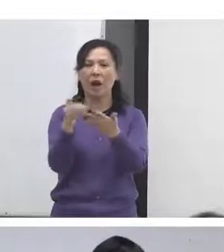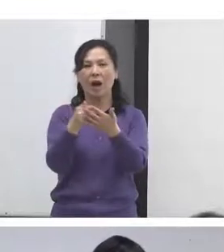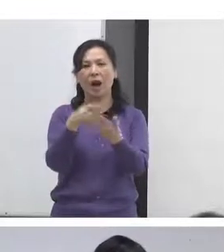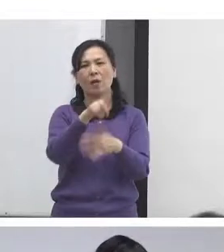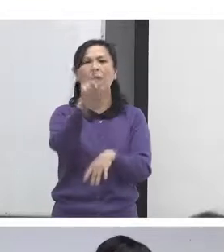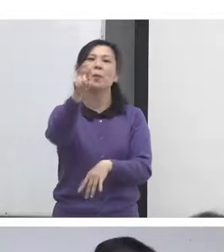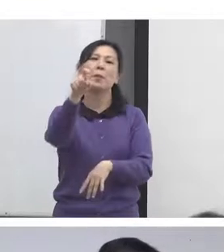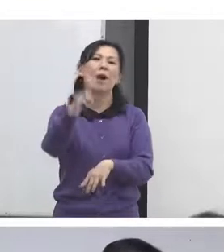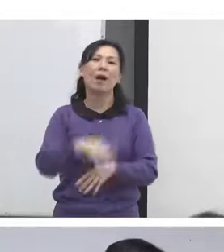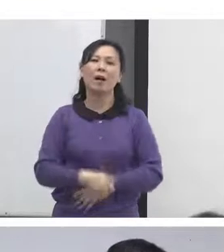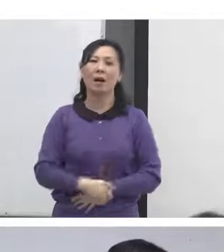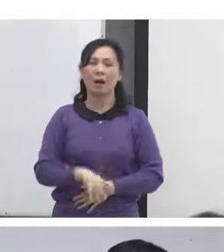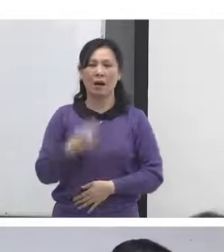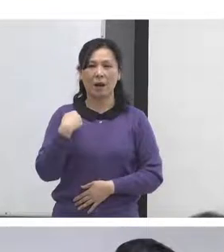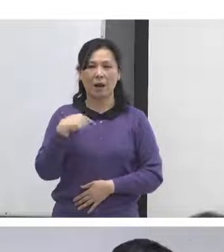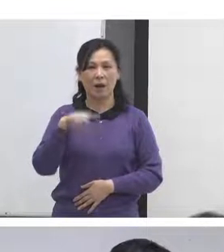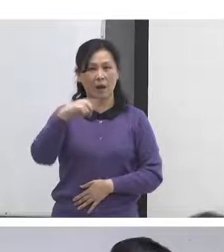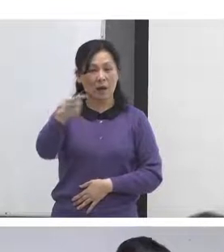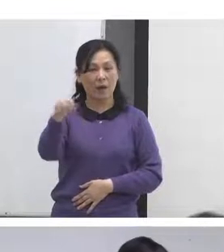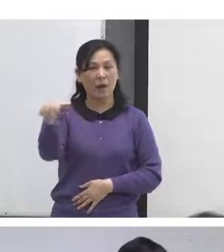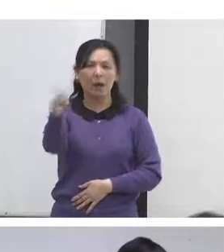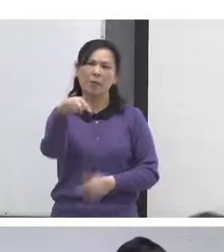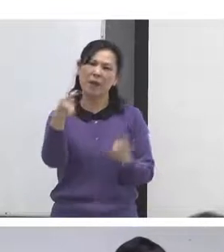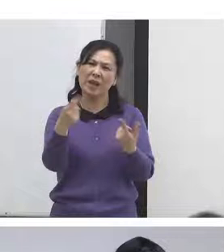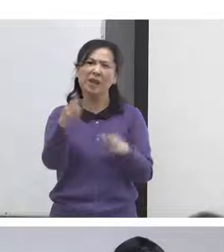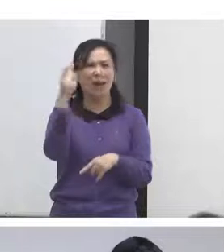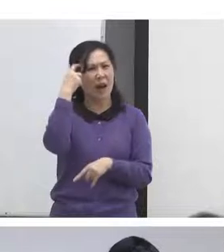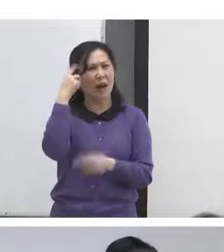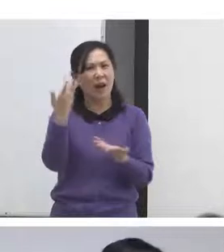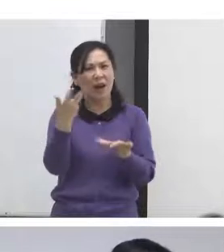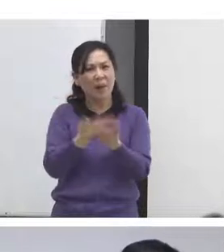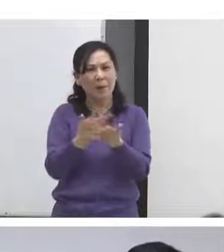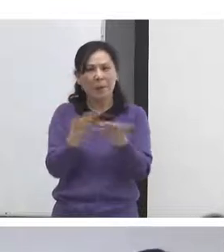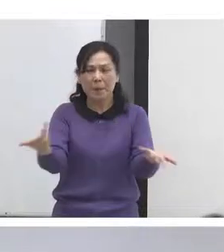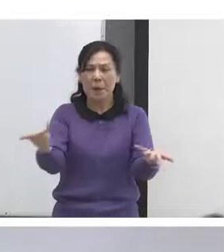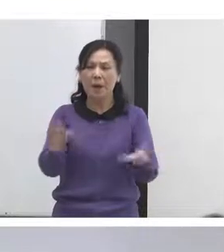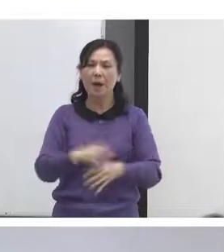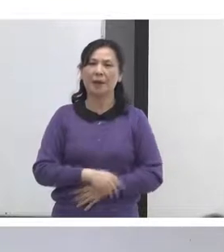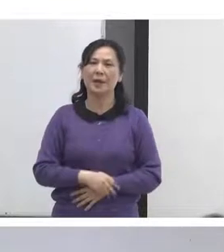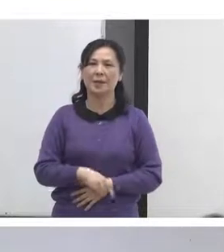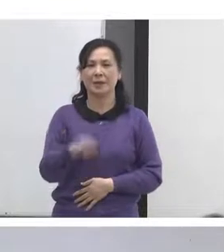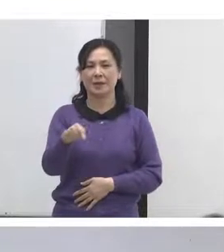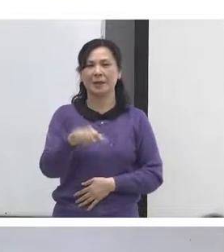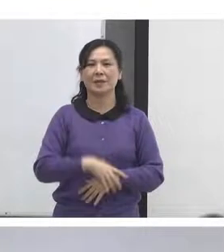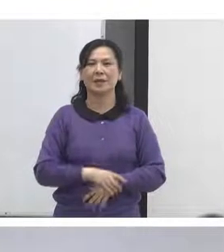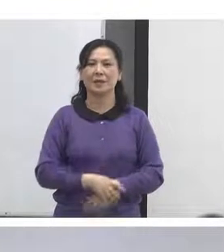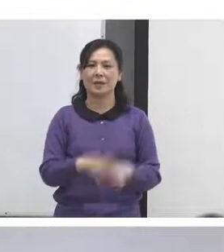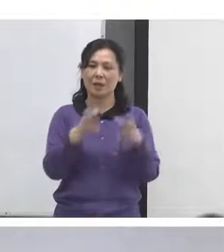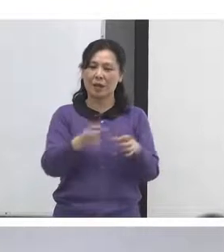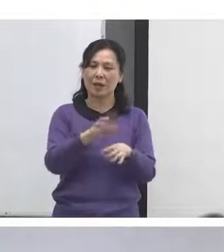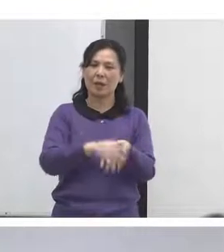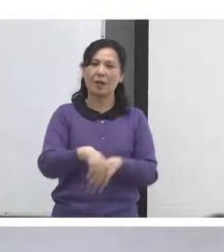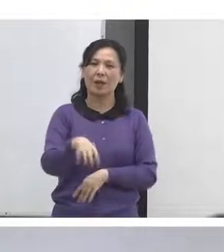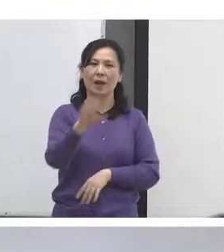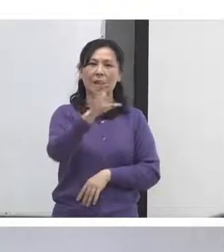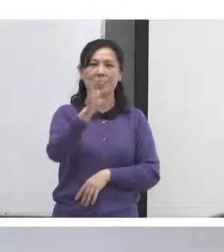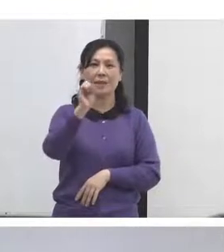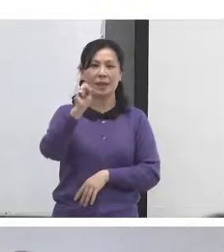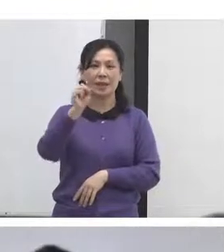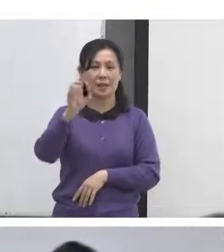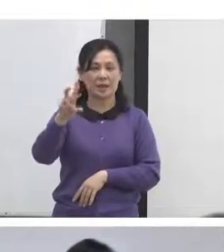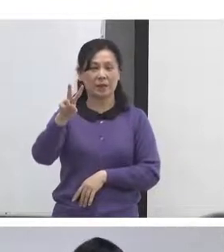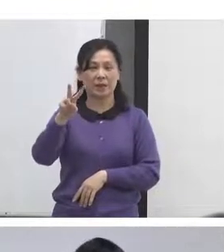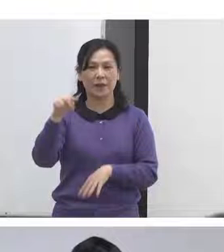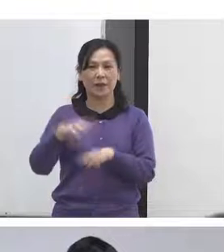关。那后来很多人他们还是想要传 PDF， 他们怎么解决呢？他们就是上传一个 CSV， 然后把 PDF 的网址丢进去里面。那